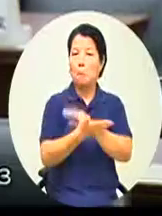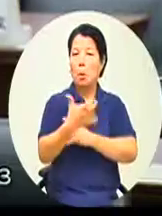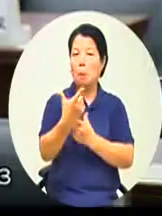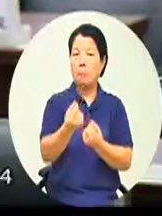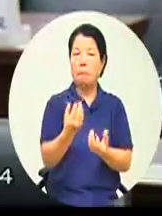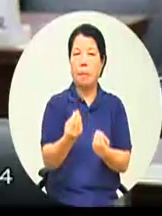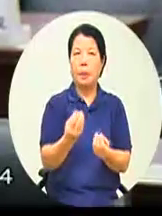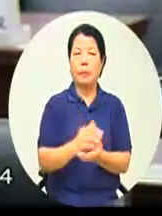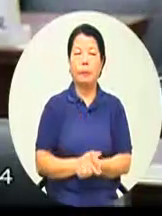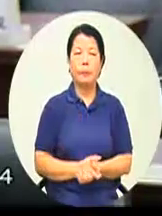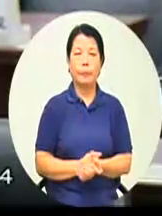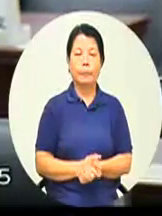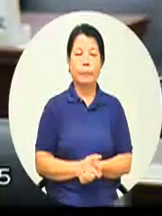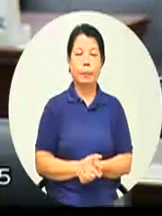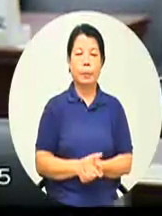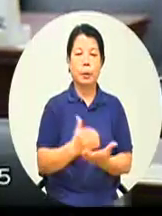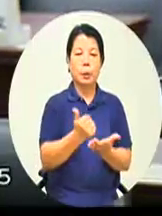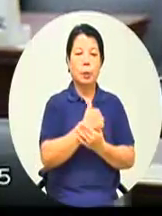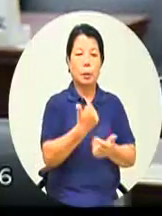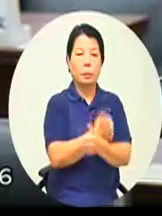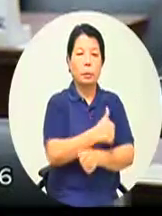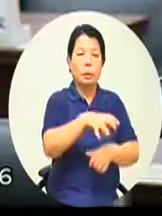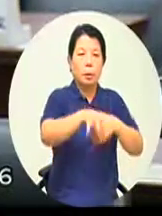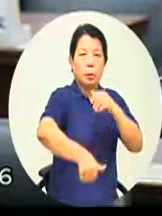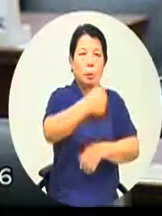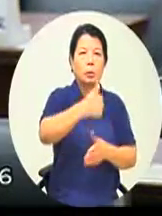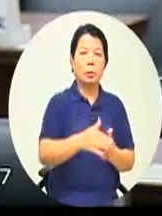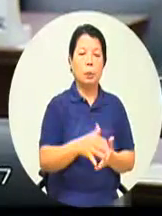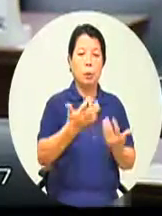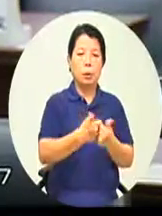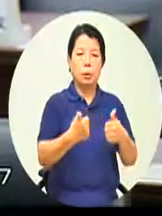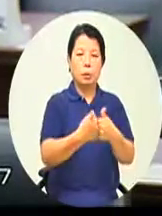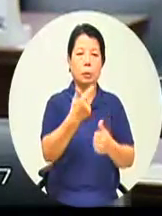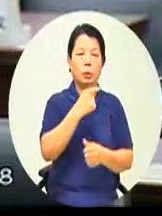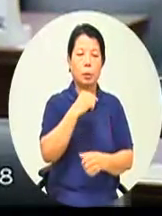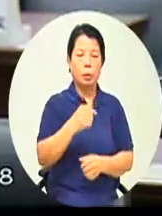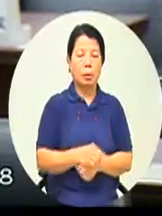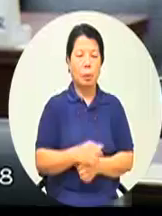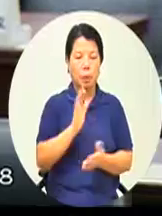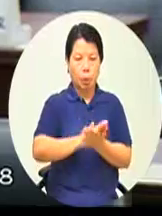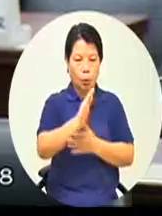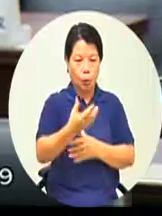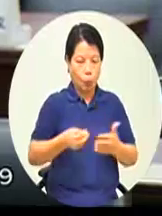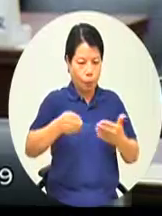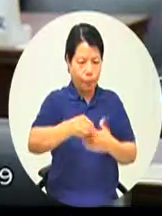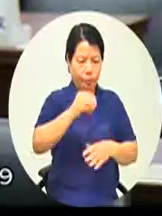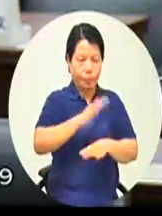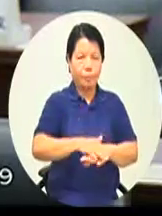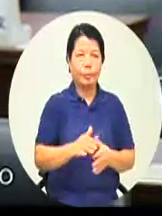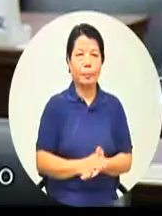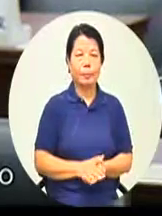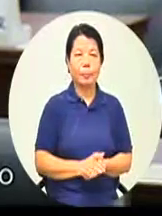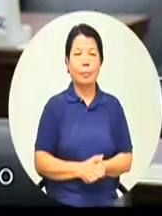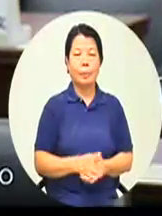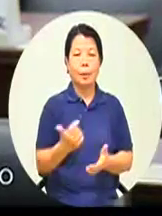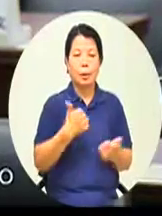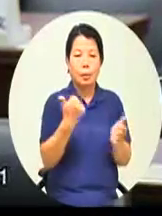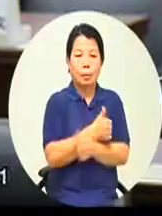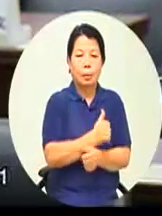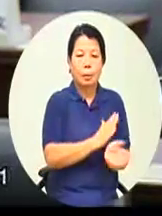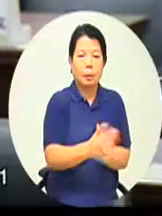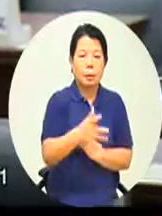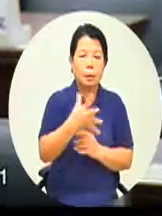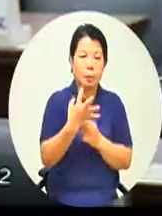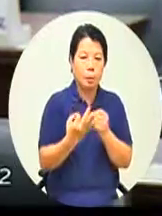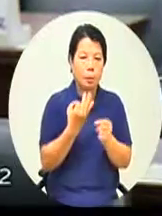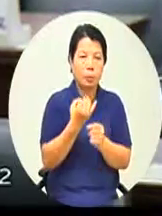请，虽然咱代理局长吼，你有机会当原来当做局长啊，吼王局长，你看你来代理这几冬，不